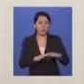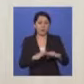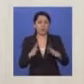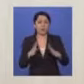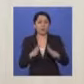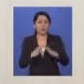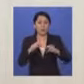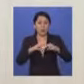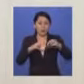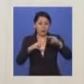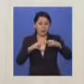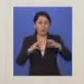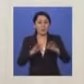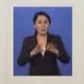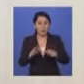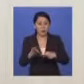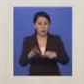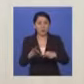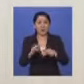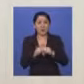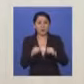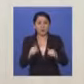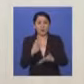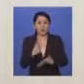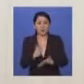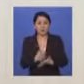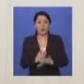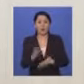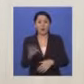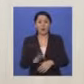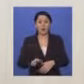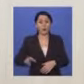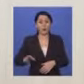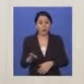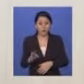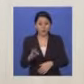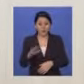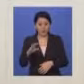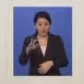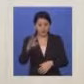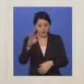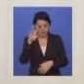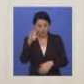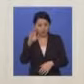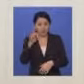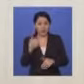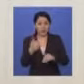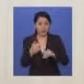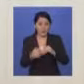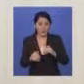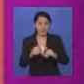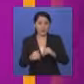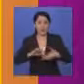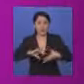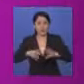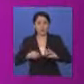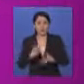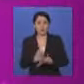және құрылыс салу саласында өсім қарқыны бойынша облыс еліміздегі орташа көрсеткіштерден асып